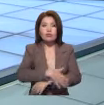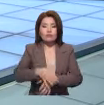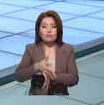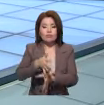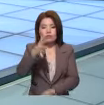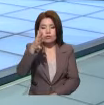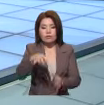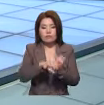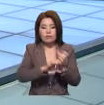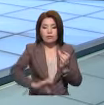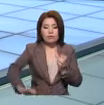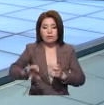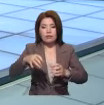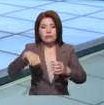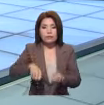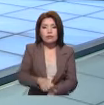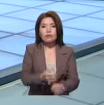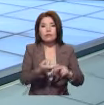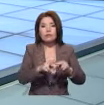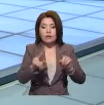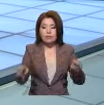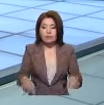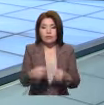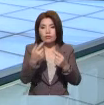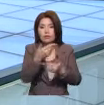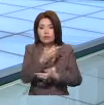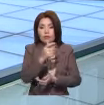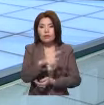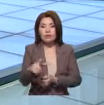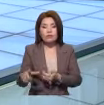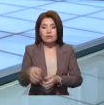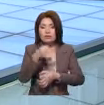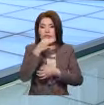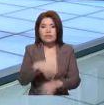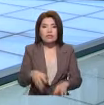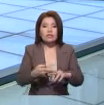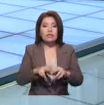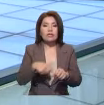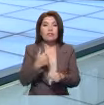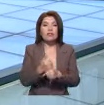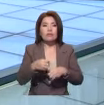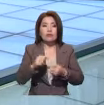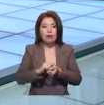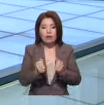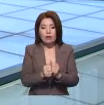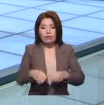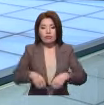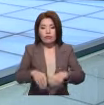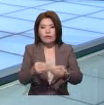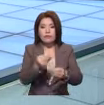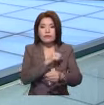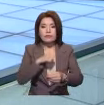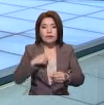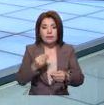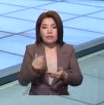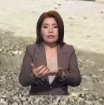құбыр жүргіземіз деп қазған. Бірақ қалыпқа келтіру жұмыстары тұрғындардың көңілінен шықпай отыр. Негізгі қиыршық тасты жұртшылық өздері қаржы жинап төсеткен